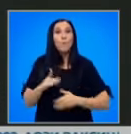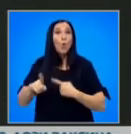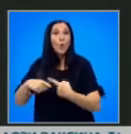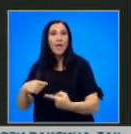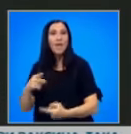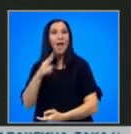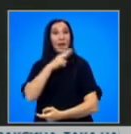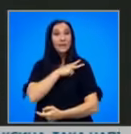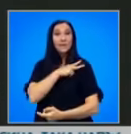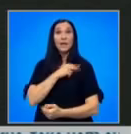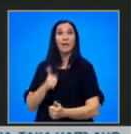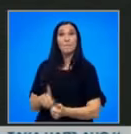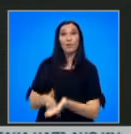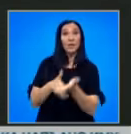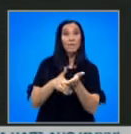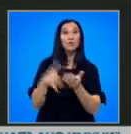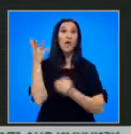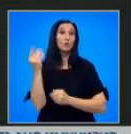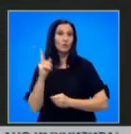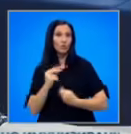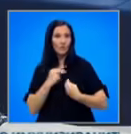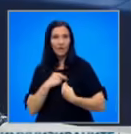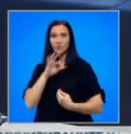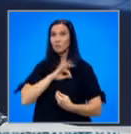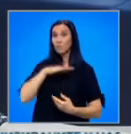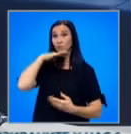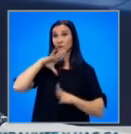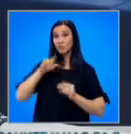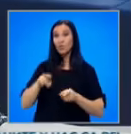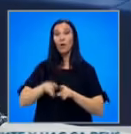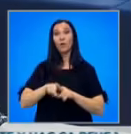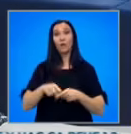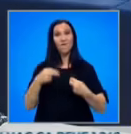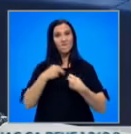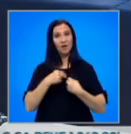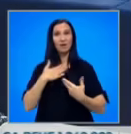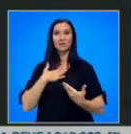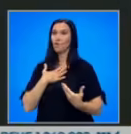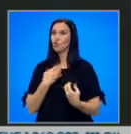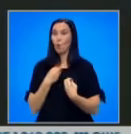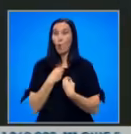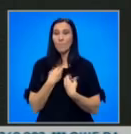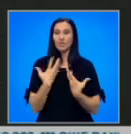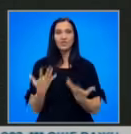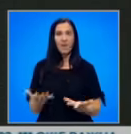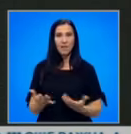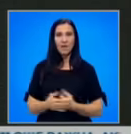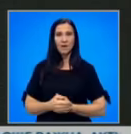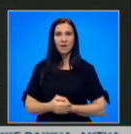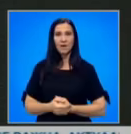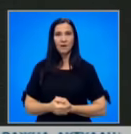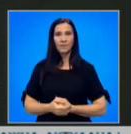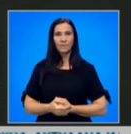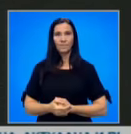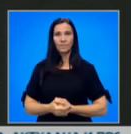на каузите, в които вярва, и е успяла да постигне всичко, като остава вярна на своето убеждение. Се sembra